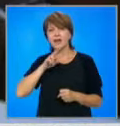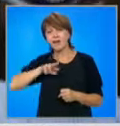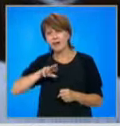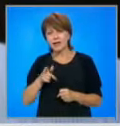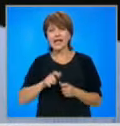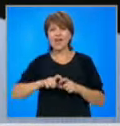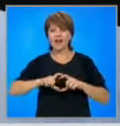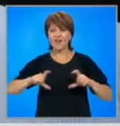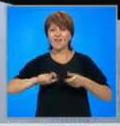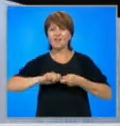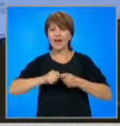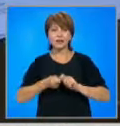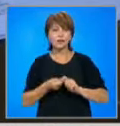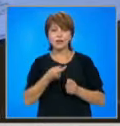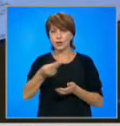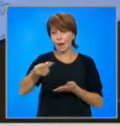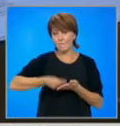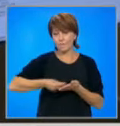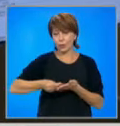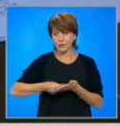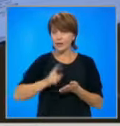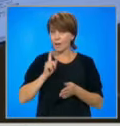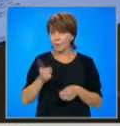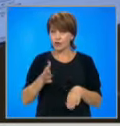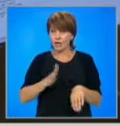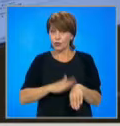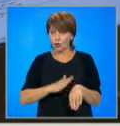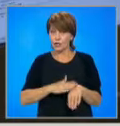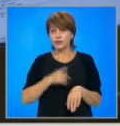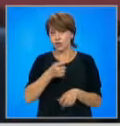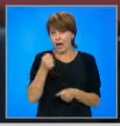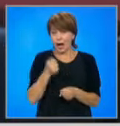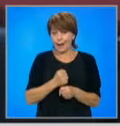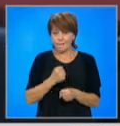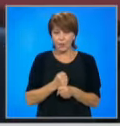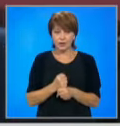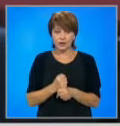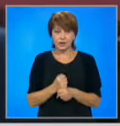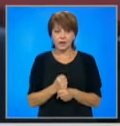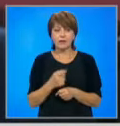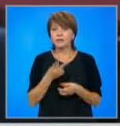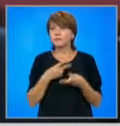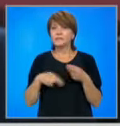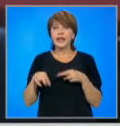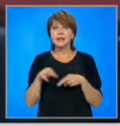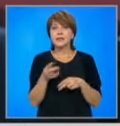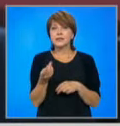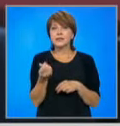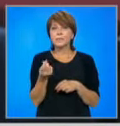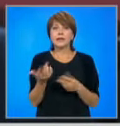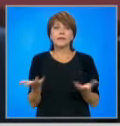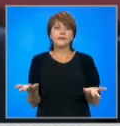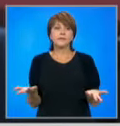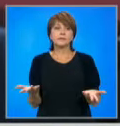като продавач е подписвала и които биха доказали извършването на трудова дейност. Те просто си търсят парите. Погледнато